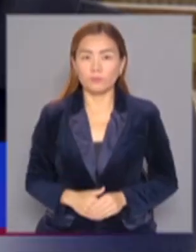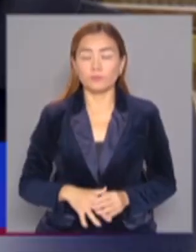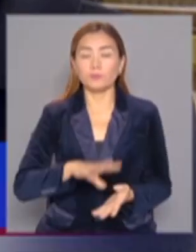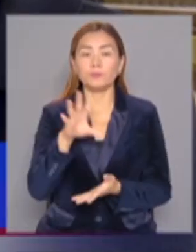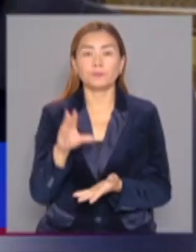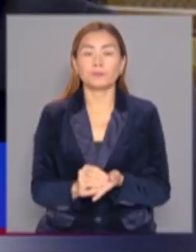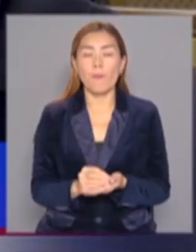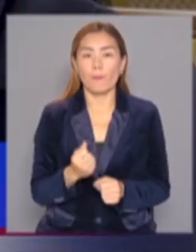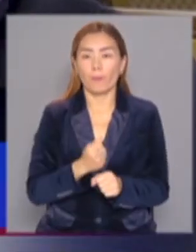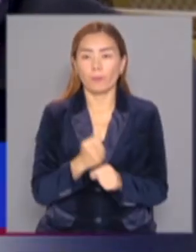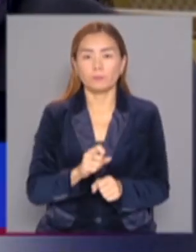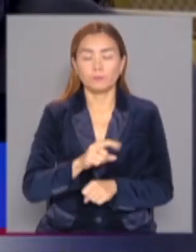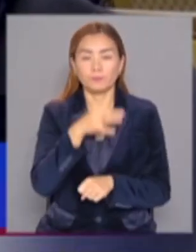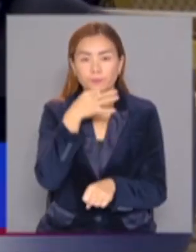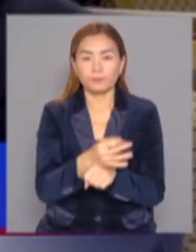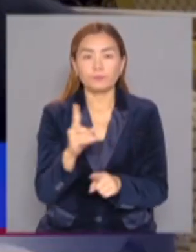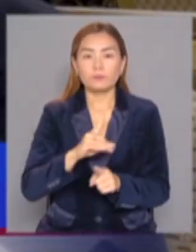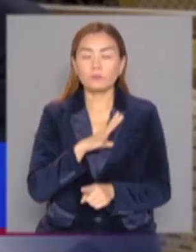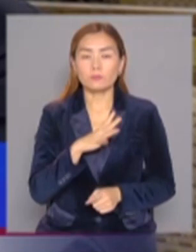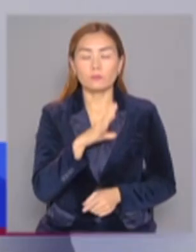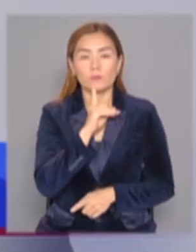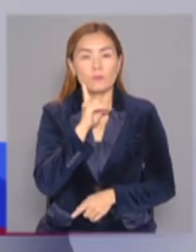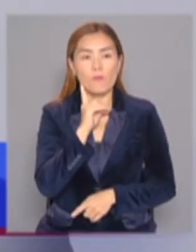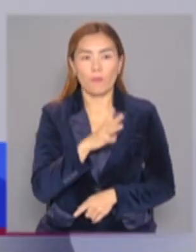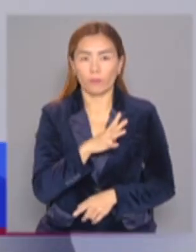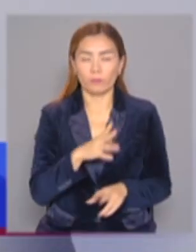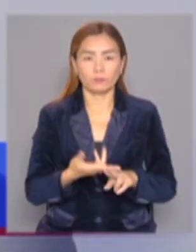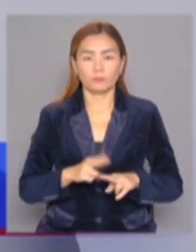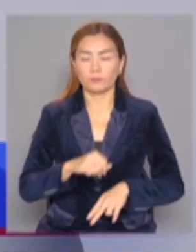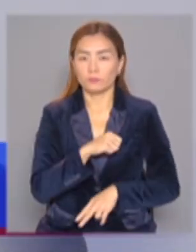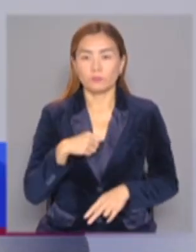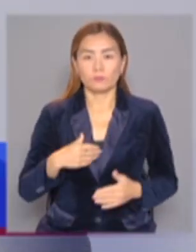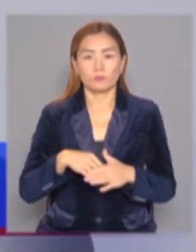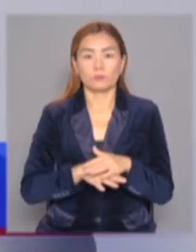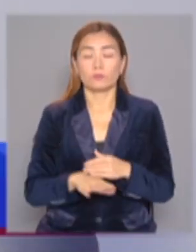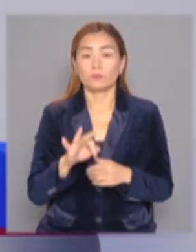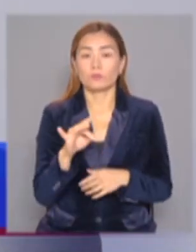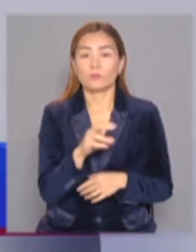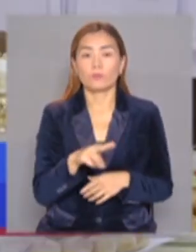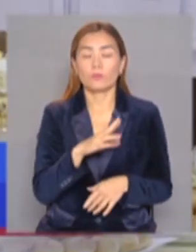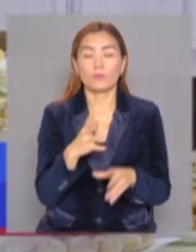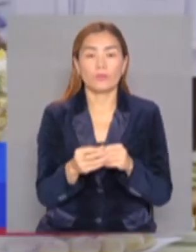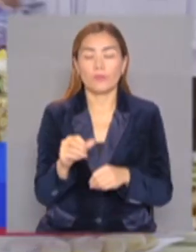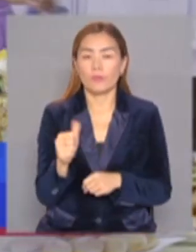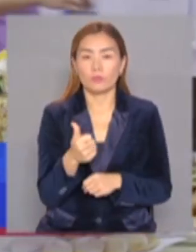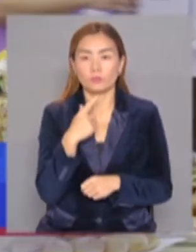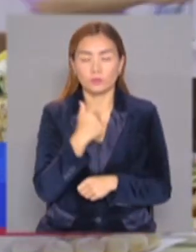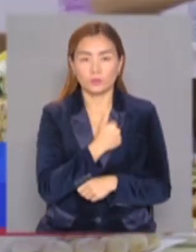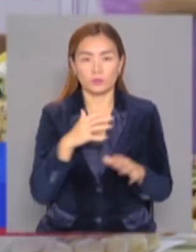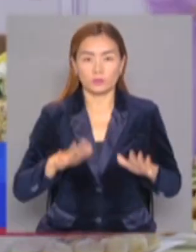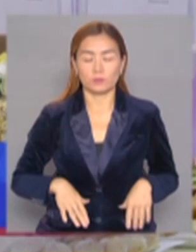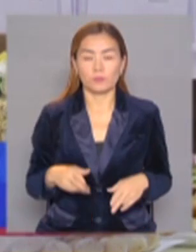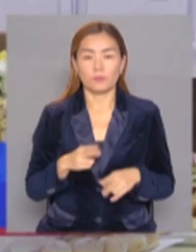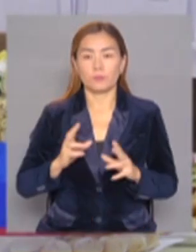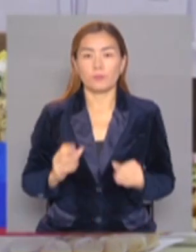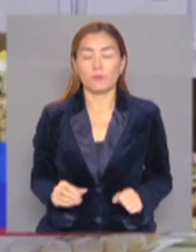все это в поисках ответа на вопрос, что двигало юной девушкой, когда она добровольцем ушла на фронт, оказалась в самом пекле войны,